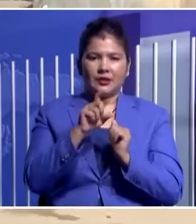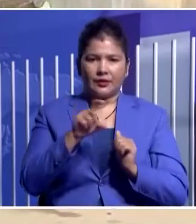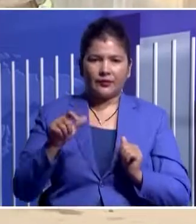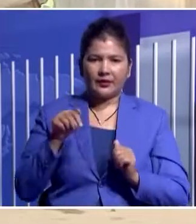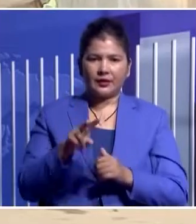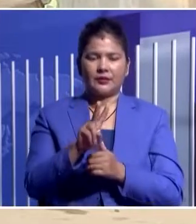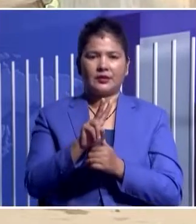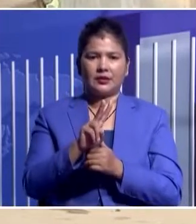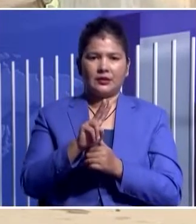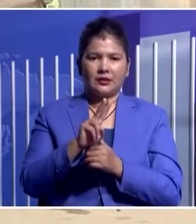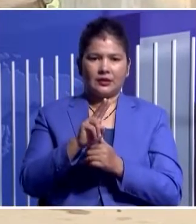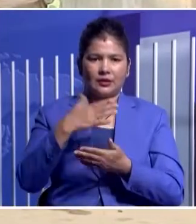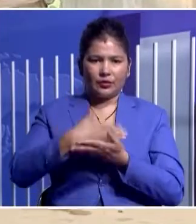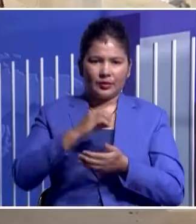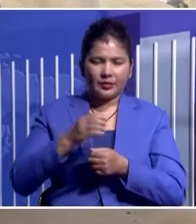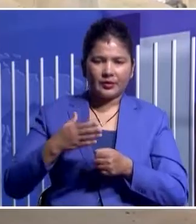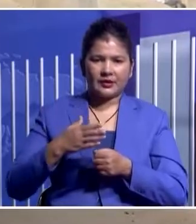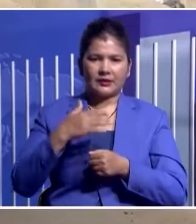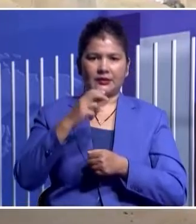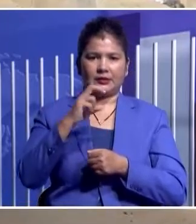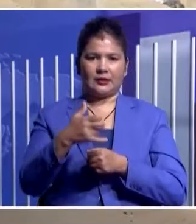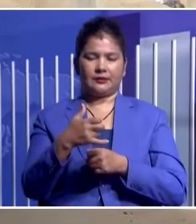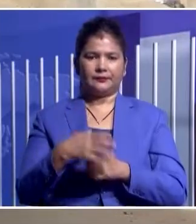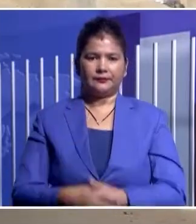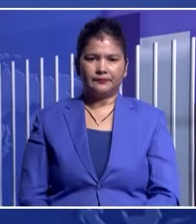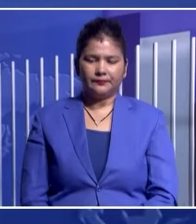घिमिरे, नेपाल टेलिभिजन, लुम्बिनी प्रदेश, दाङ।